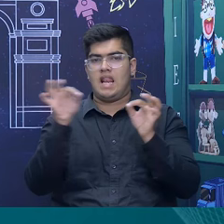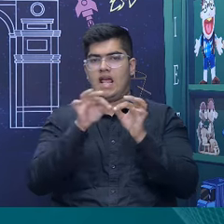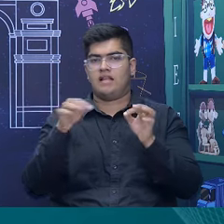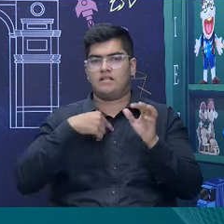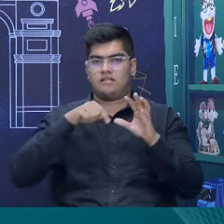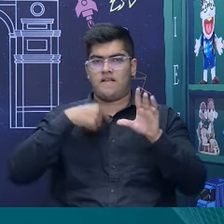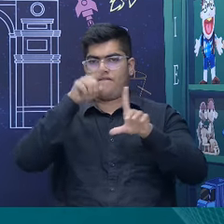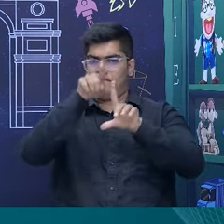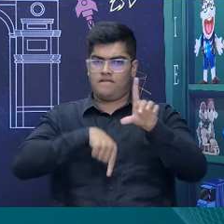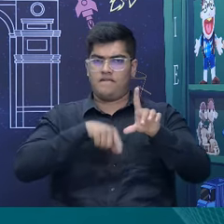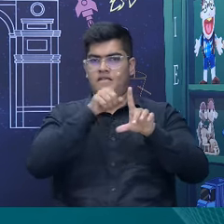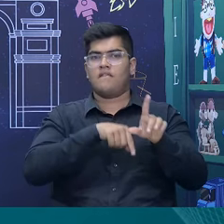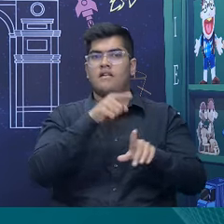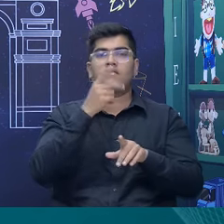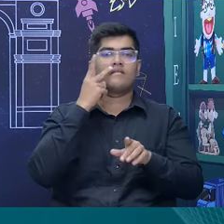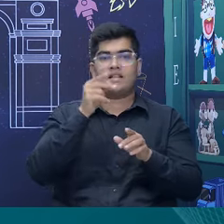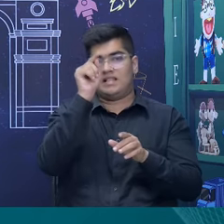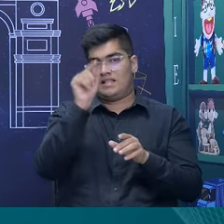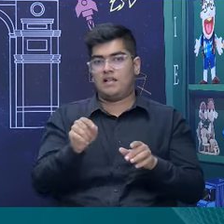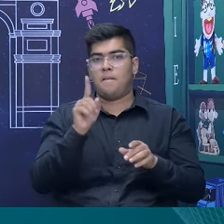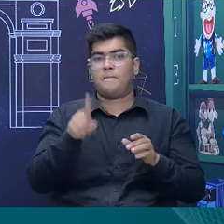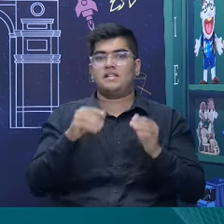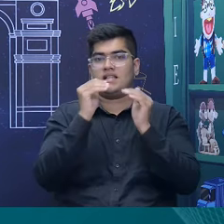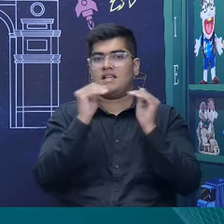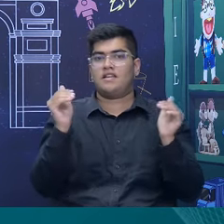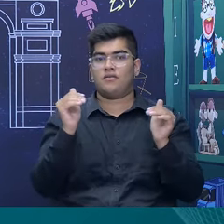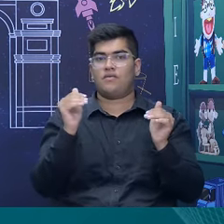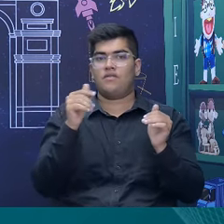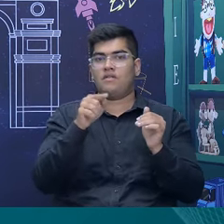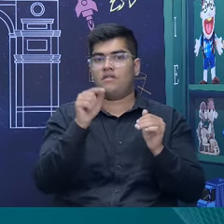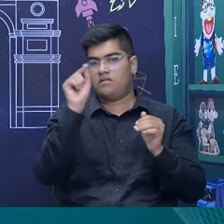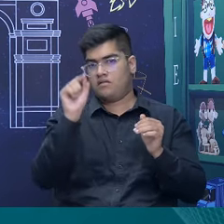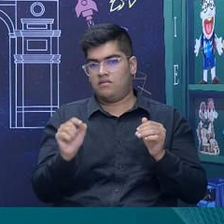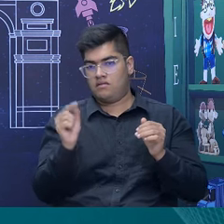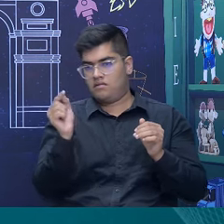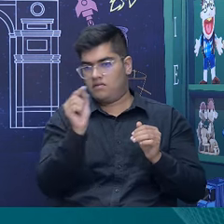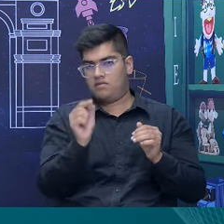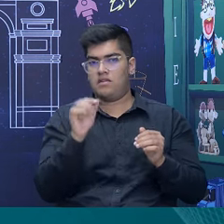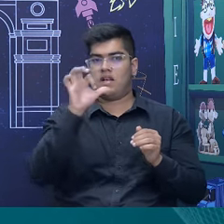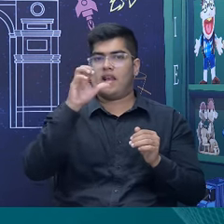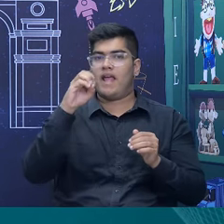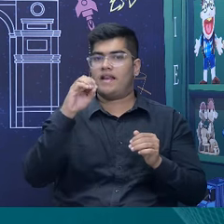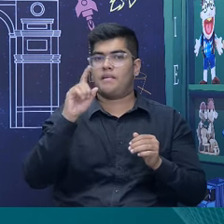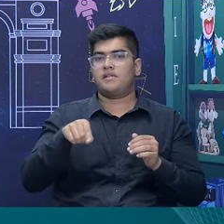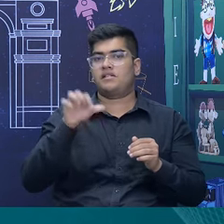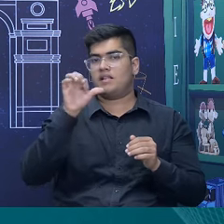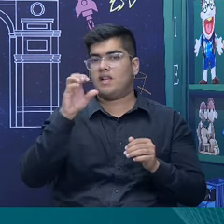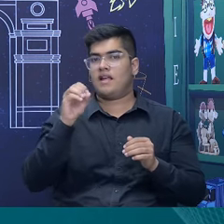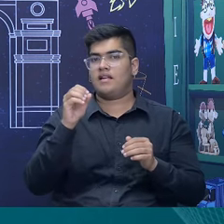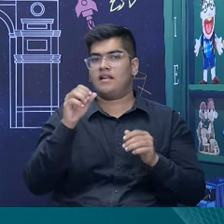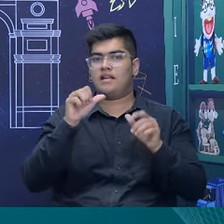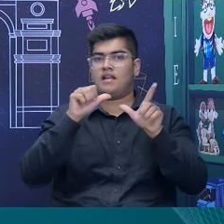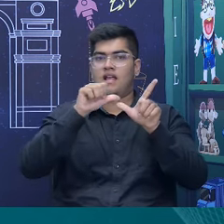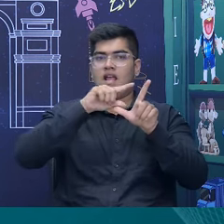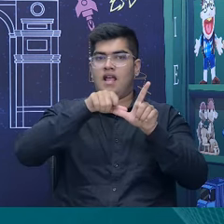रेक्टेंगल है उस परे यह वाली जो साइड है और यह वाली जो साइड है ये एक रेक्टेंगल फॉर्म करती है राइट एंगल फॉर्म करती है यसम है ना यहां पे